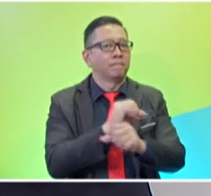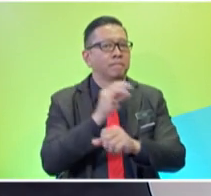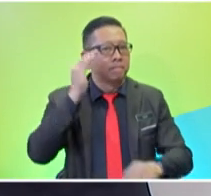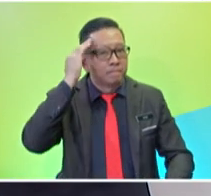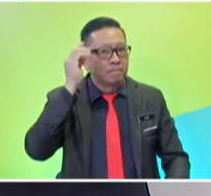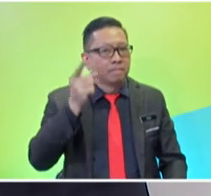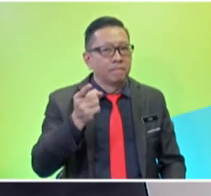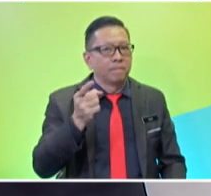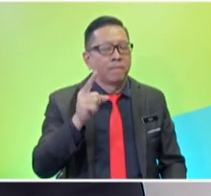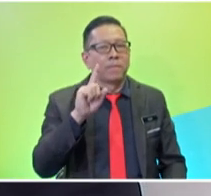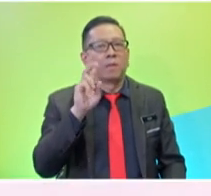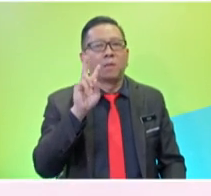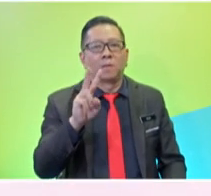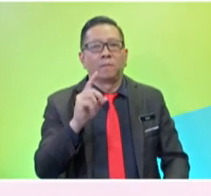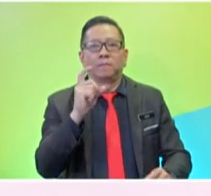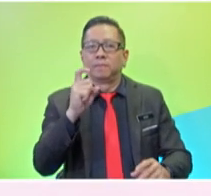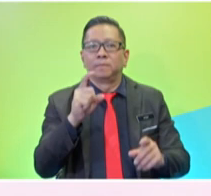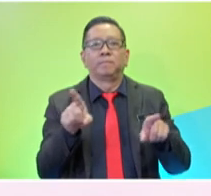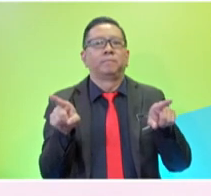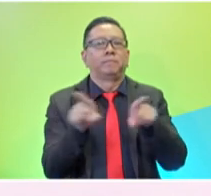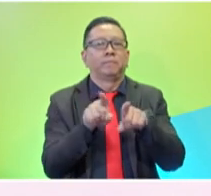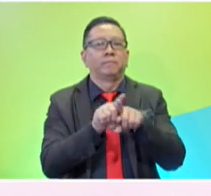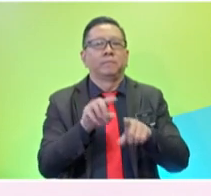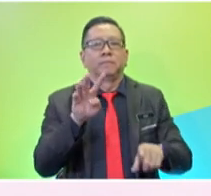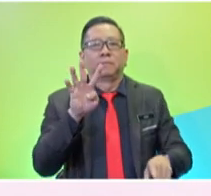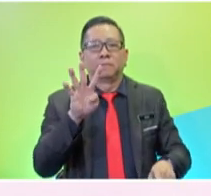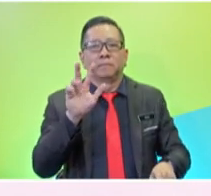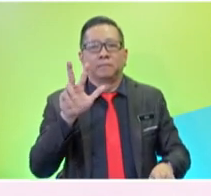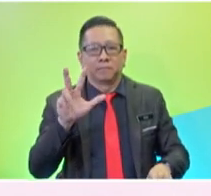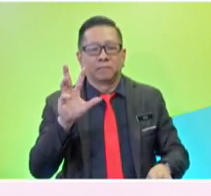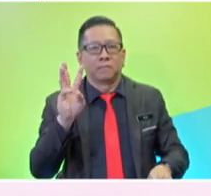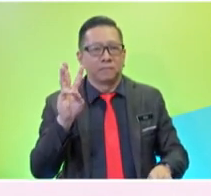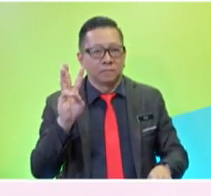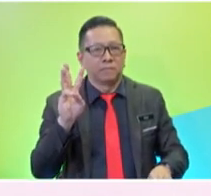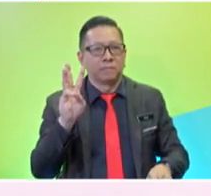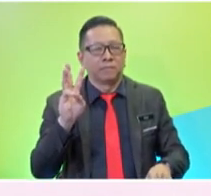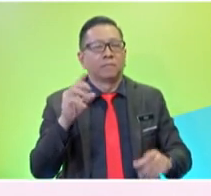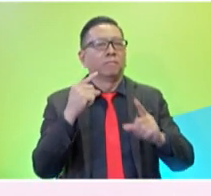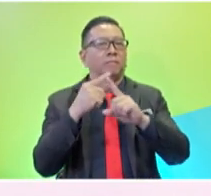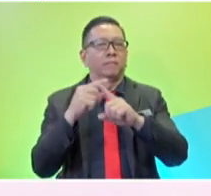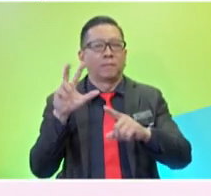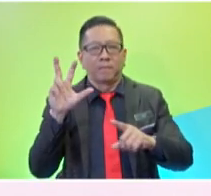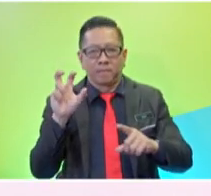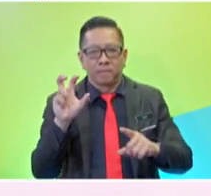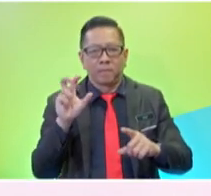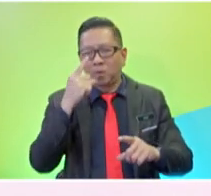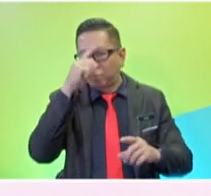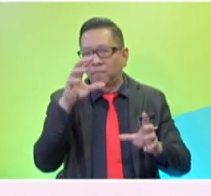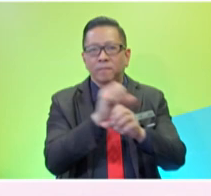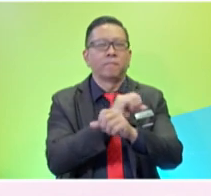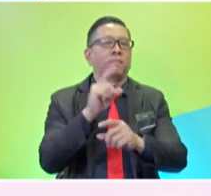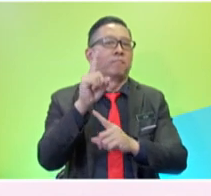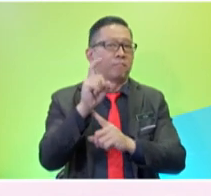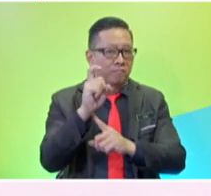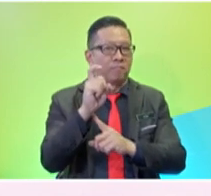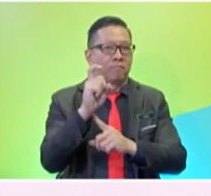oke 2x adalah bersamaan dengan 43 pukulan 6 adalah dengan 30 Oke untuk mendapatkan nilai x